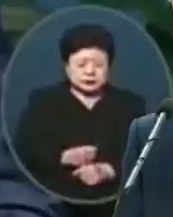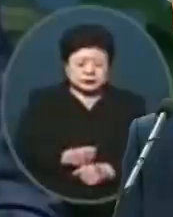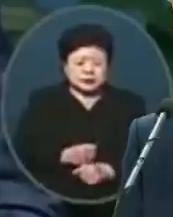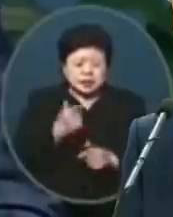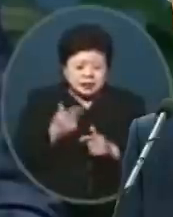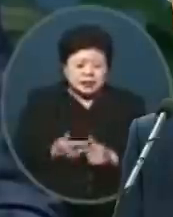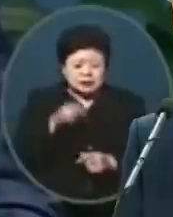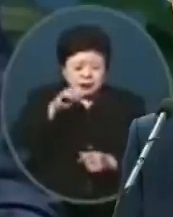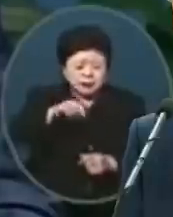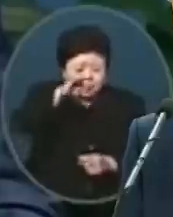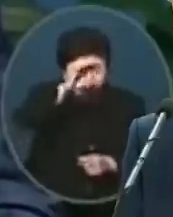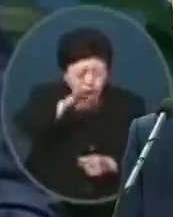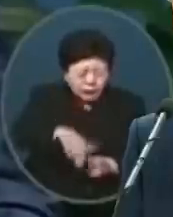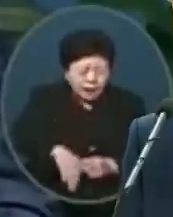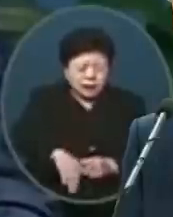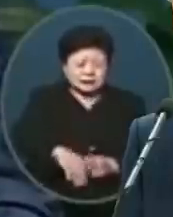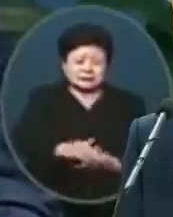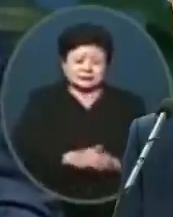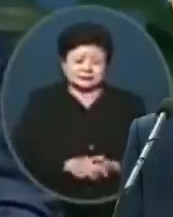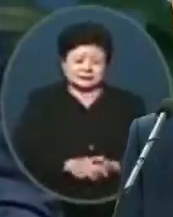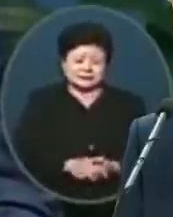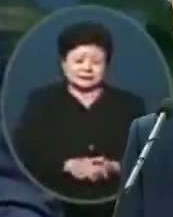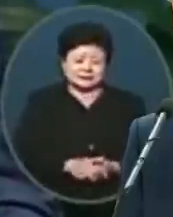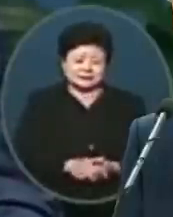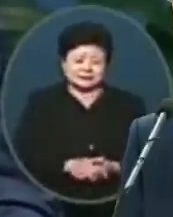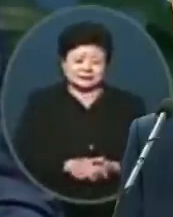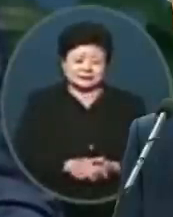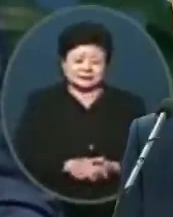자들아 다 내게로 오라.